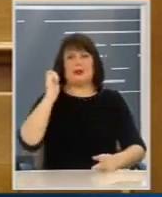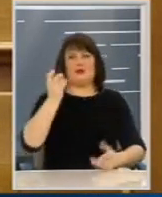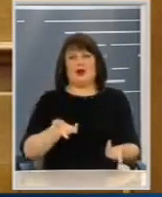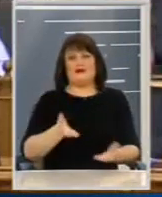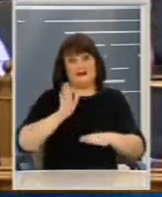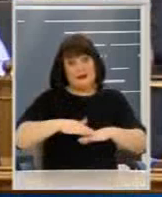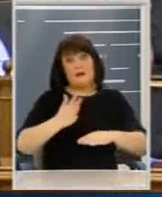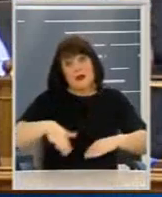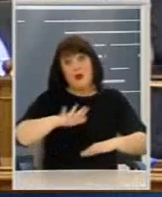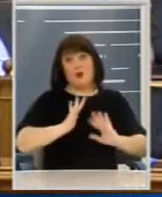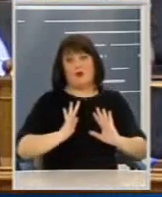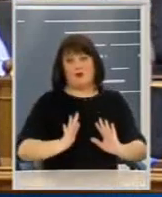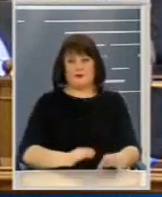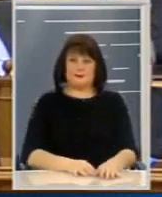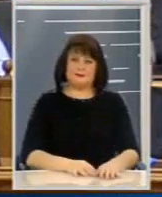Άσχετα